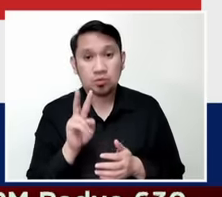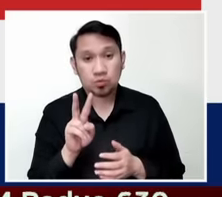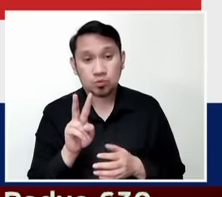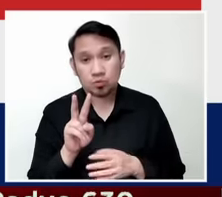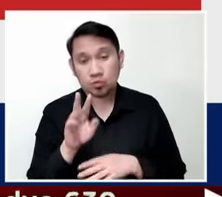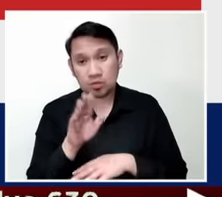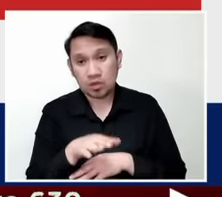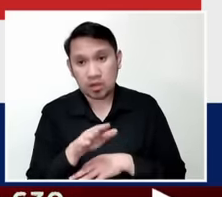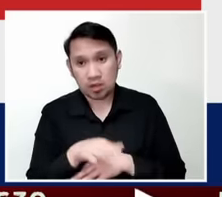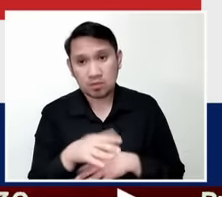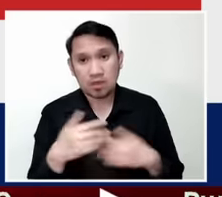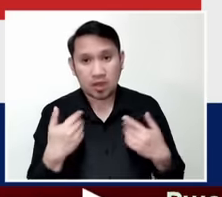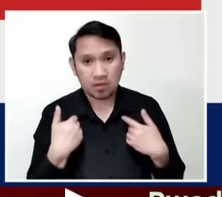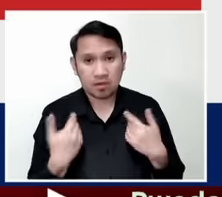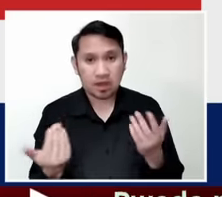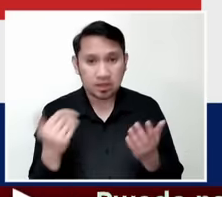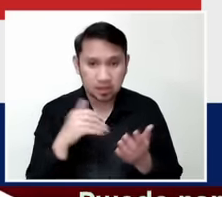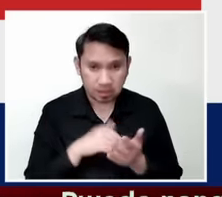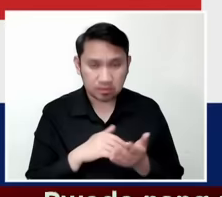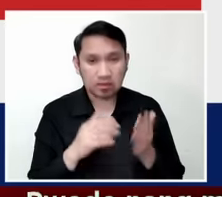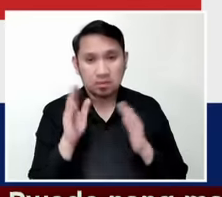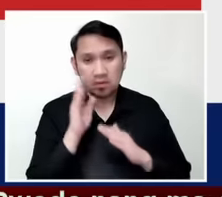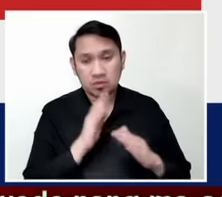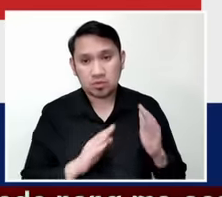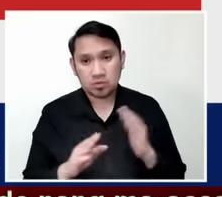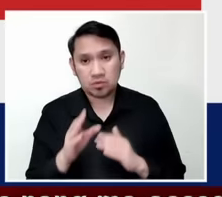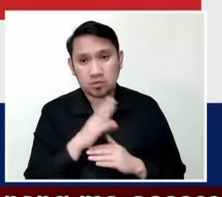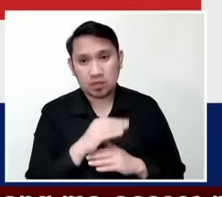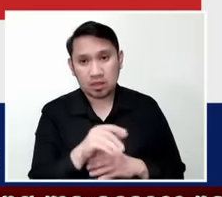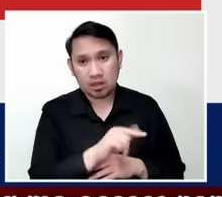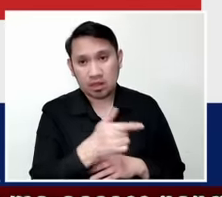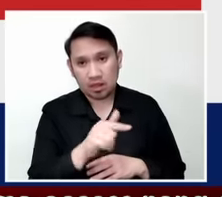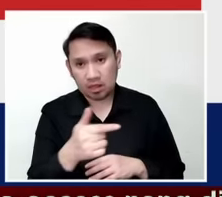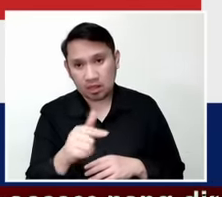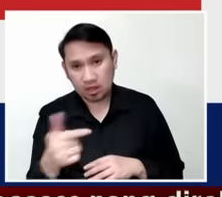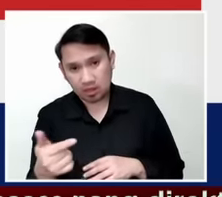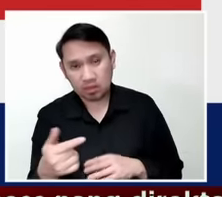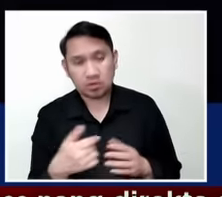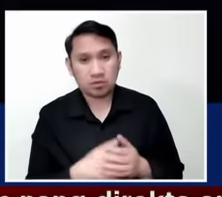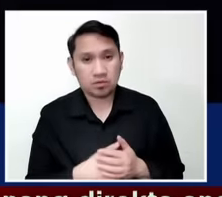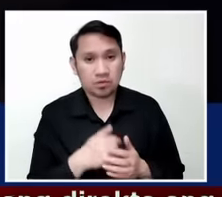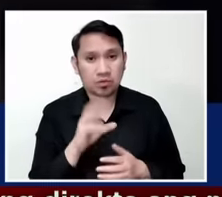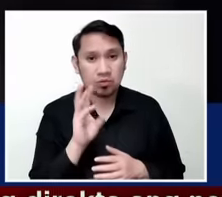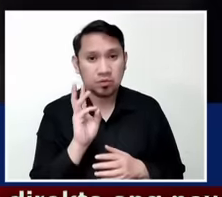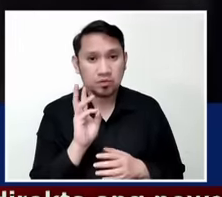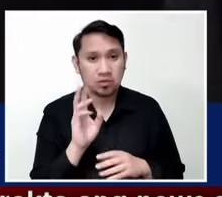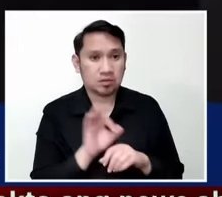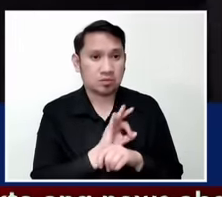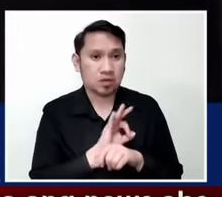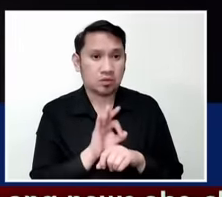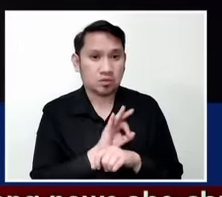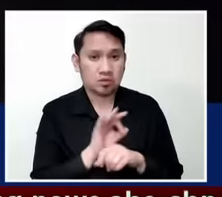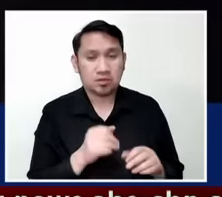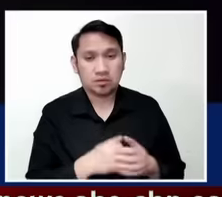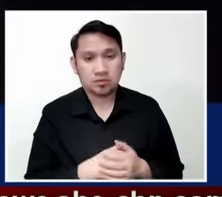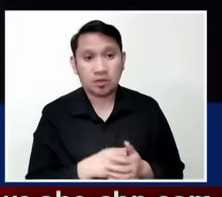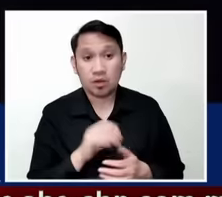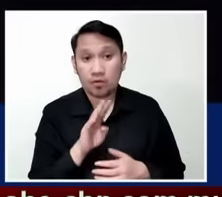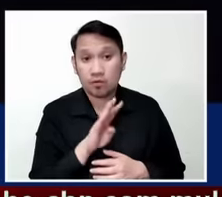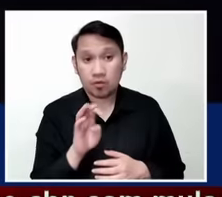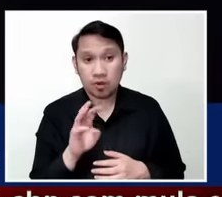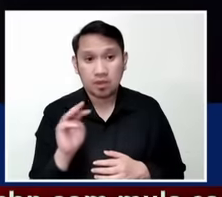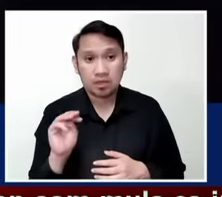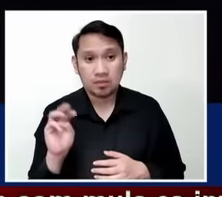biglang may pumalya ulit at nagkasunod-sunod na ho yung 6 na planta. Nasa 400 megawatts